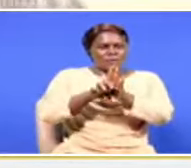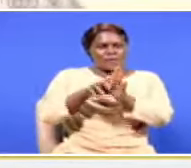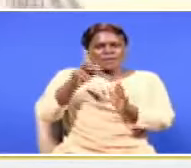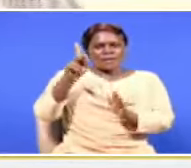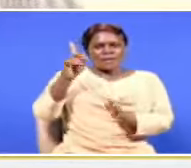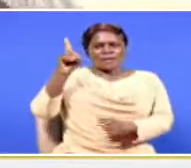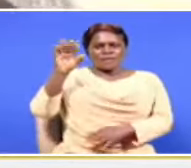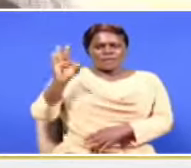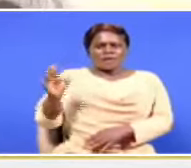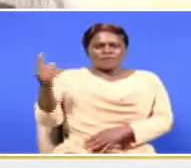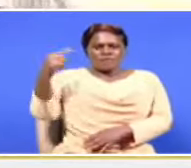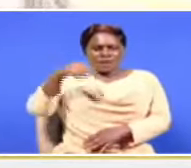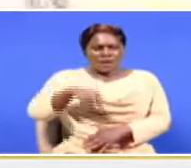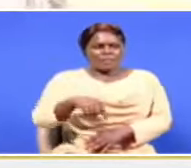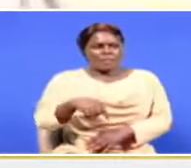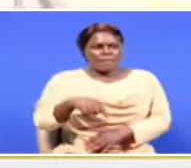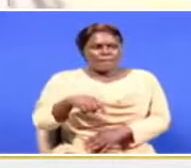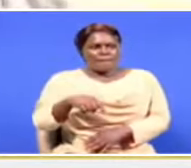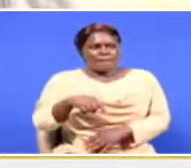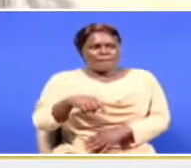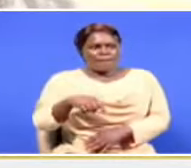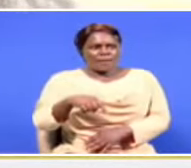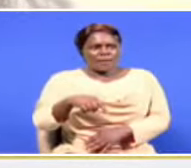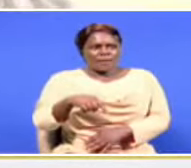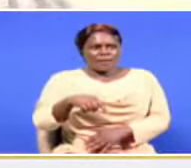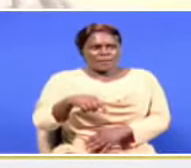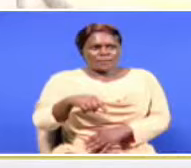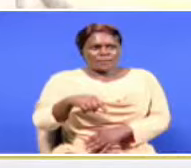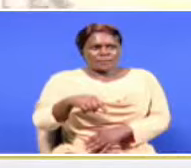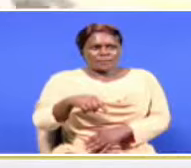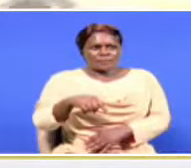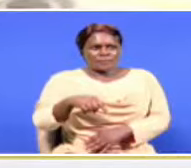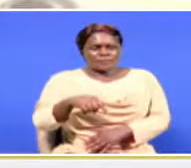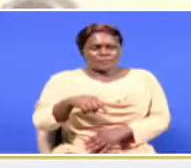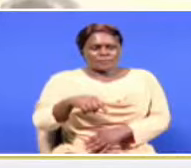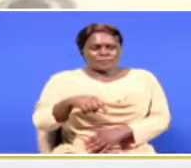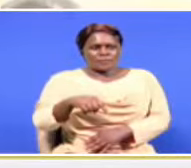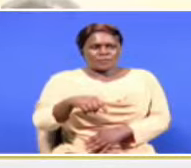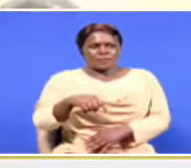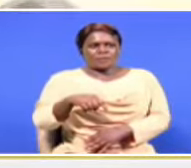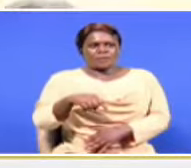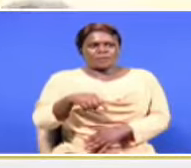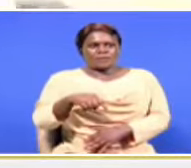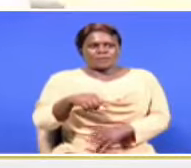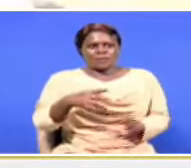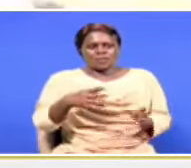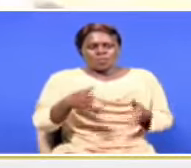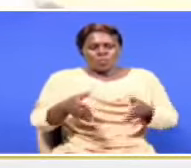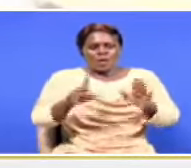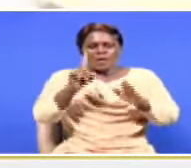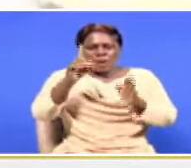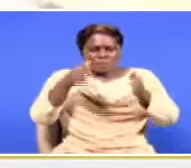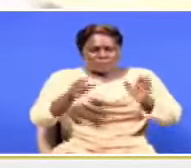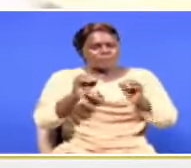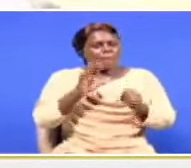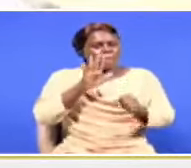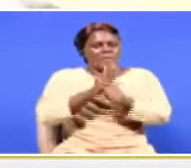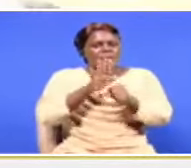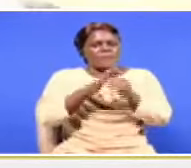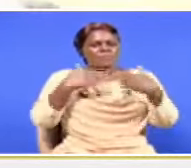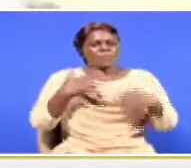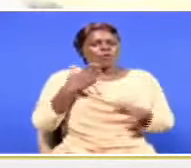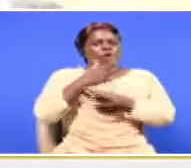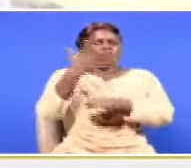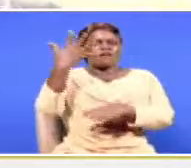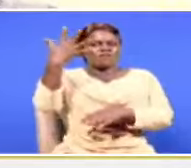KDF wanapokuja ama vitengo vinapokuja pale, maana njia ile wanayopita si njia ya mtu mmoja, wanapita watu zaidi ya